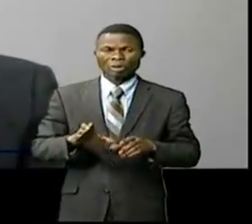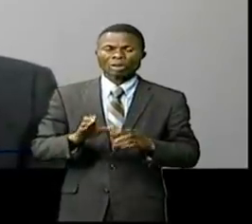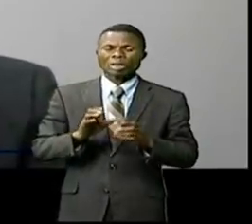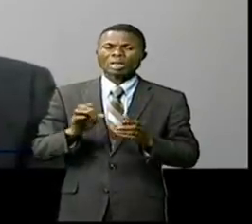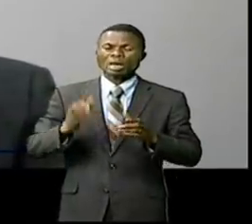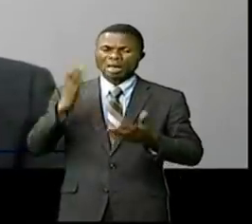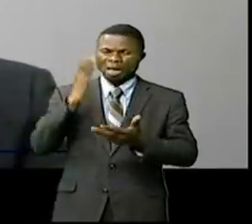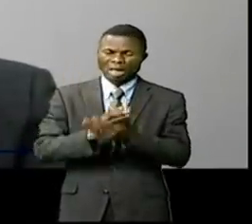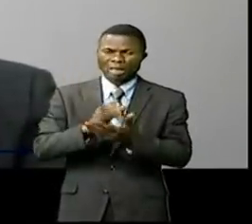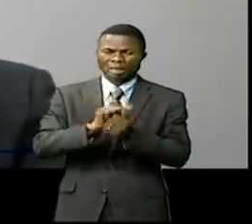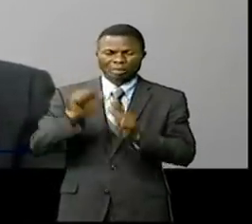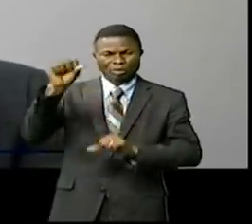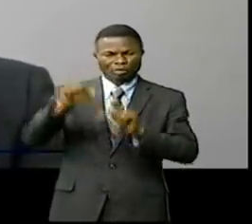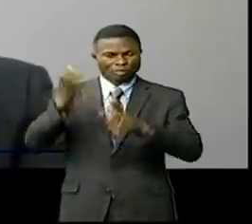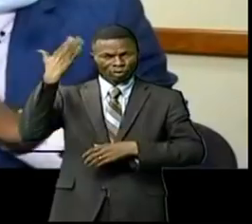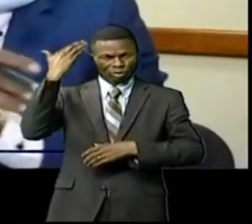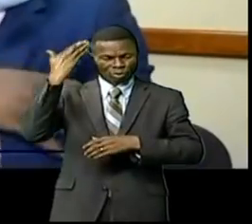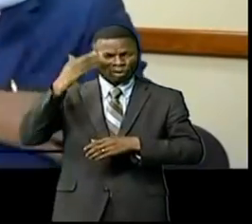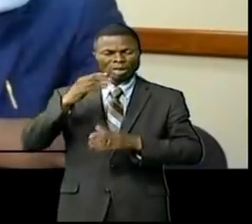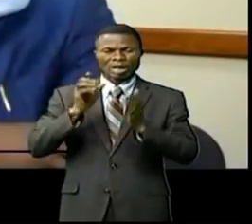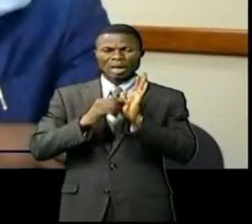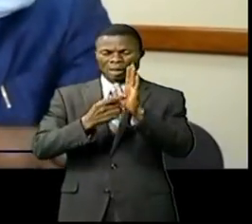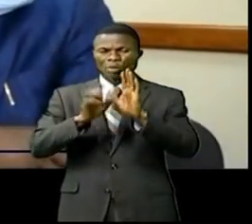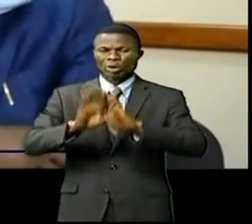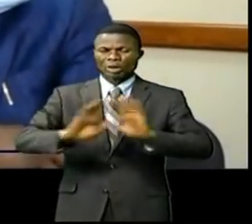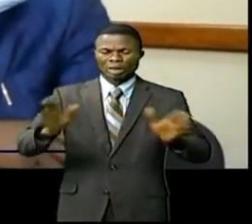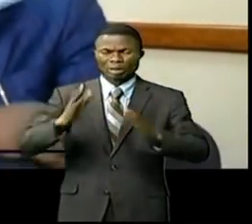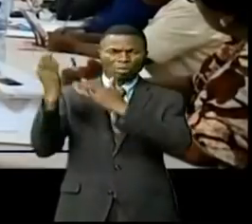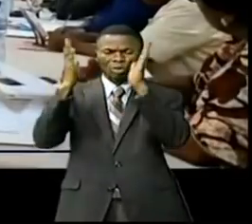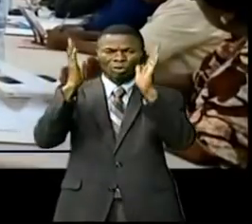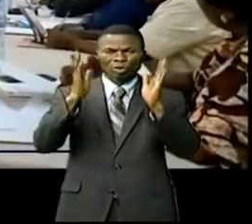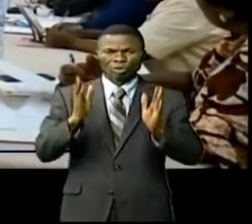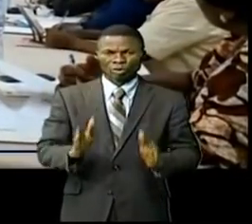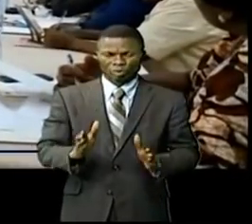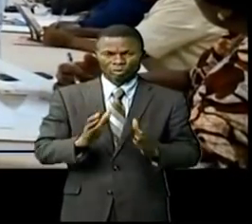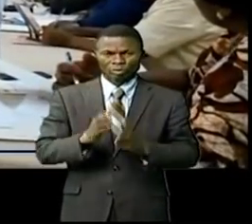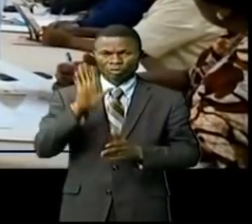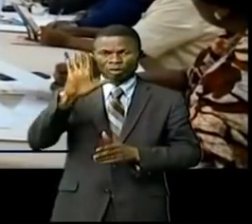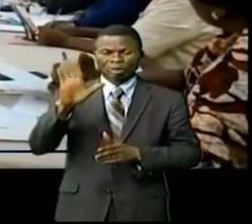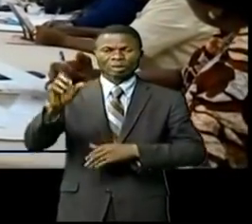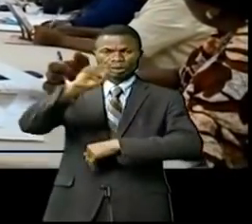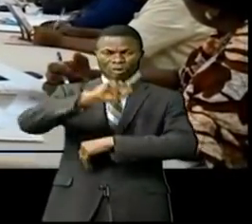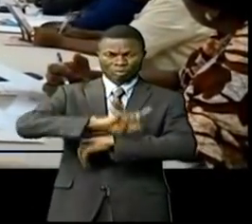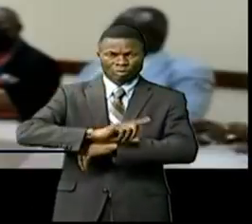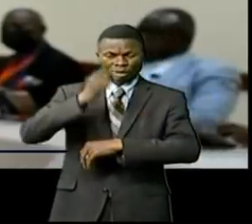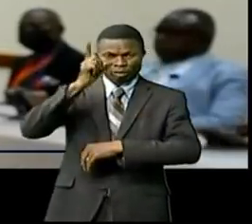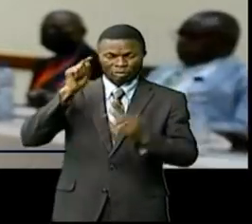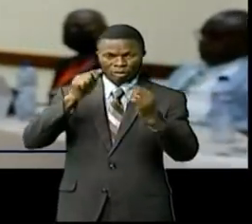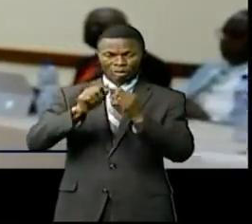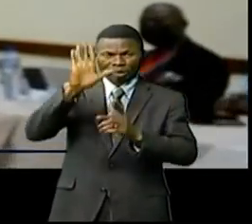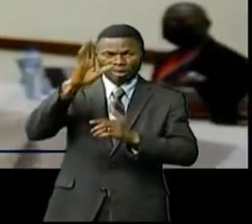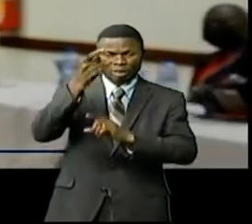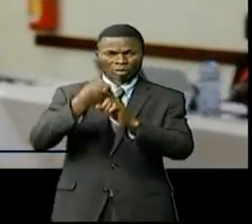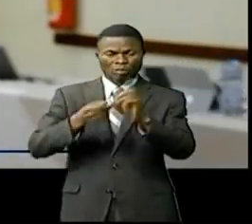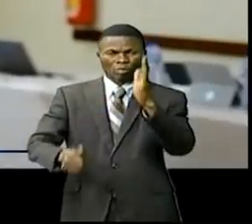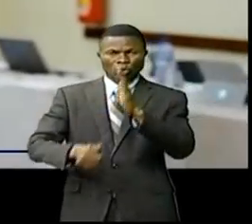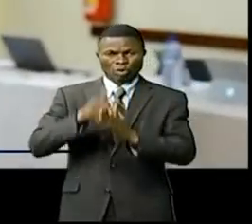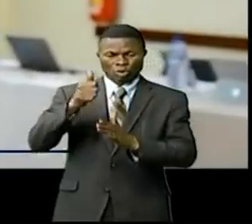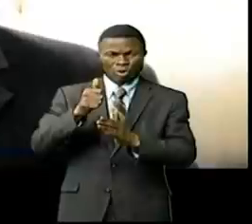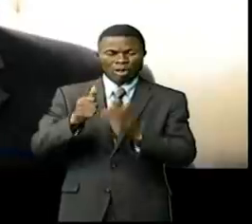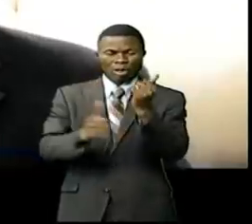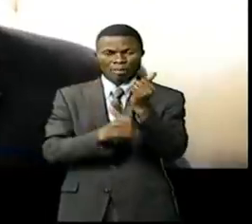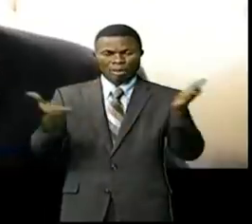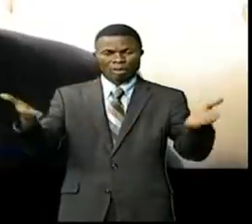obstacles au commerce, à réaliser son potentiel commercial. Pendant 5 jours, soit du 1er au 5 novembre, les participants à cet